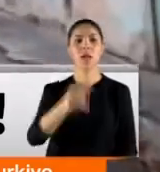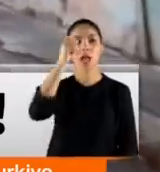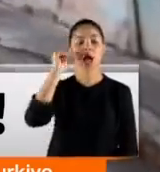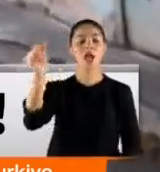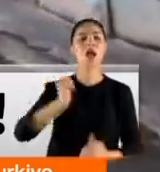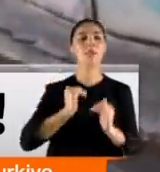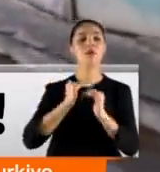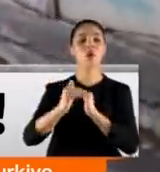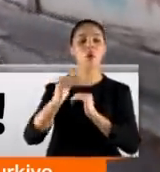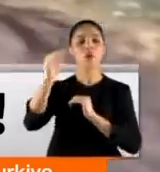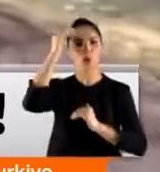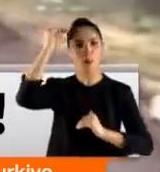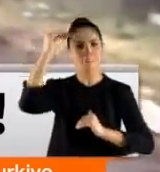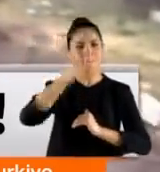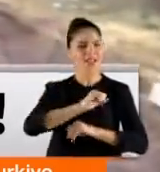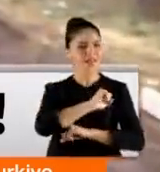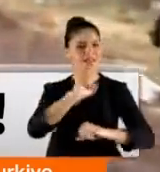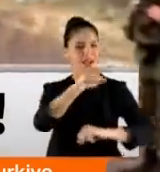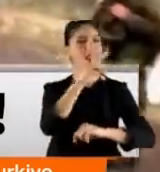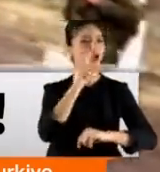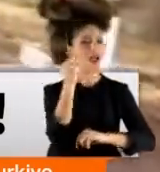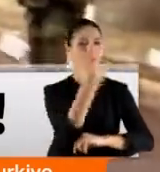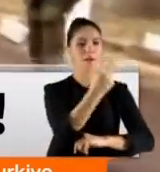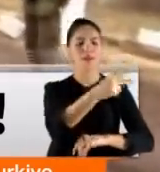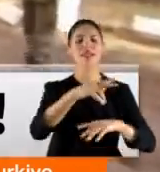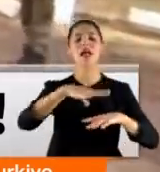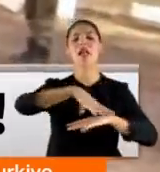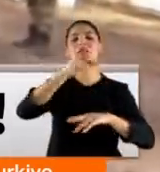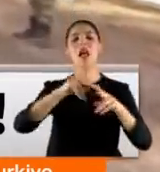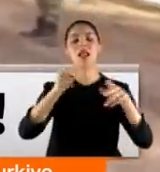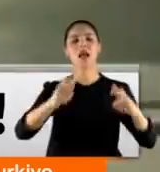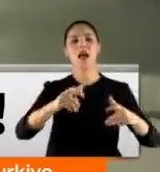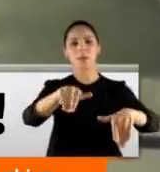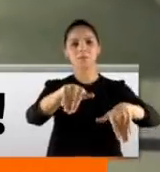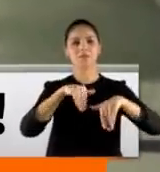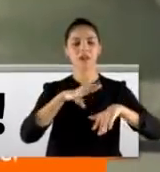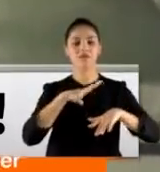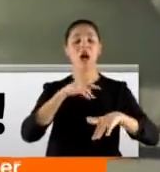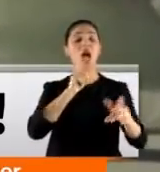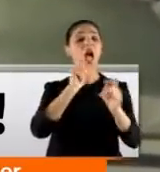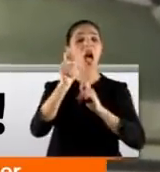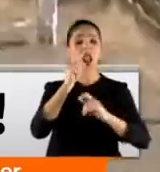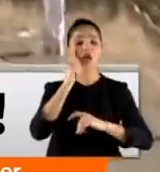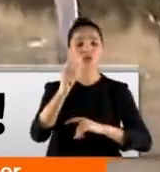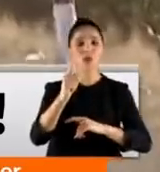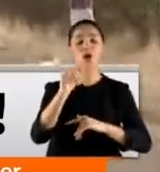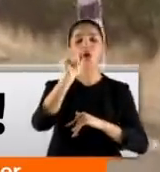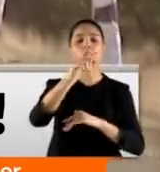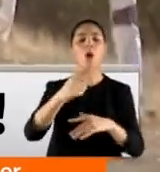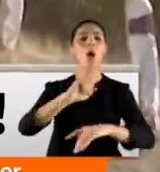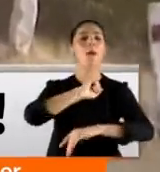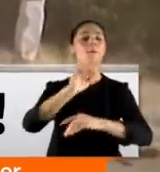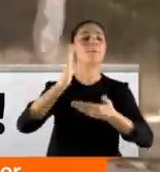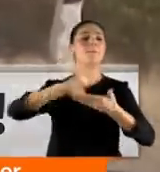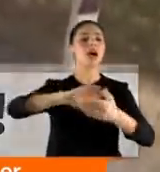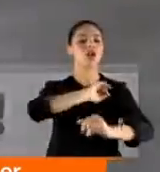Azerbaycan ordusunun bozguna uğrattığı Ermeniler Dağlık Karabağ'dan çekilmeye devam ediyor. Anlaşma gereği barış gücü olarak bölgede